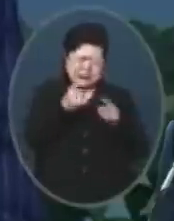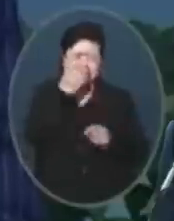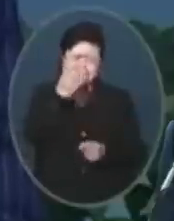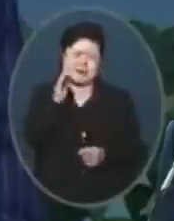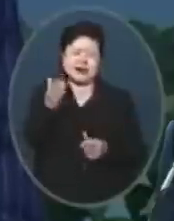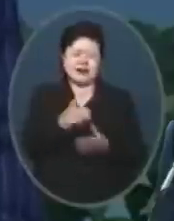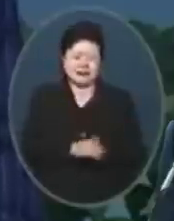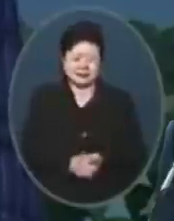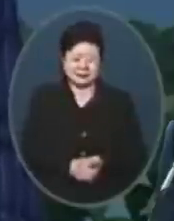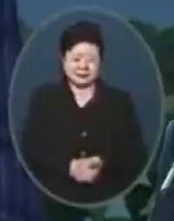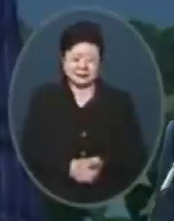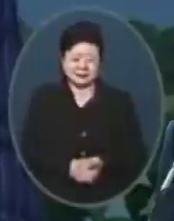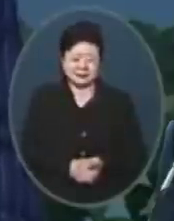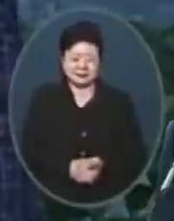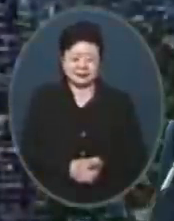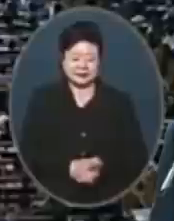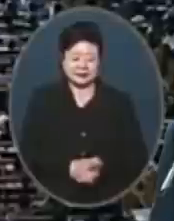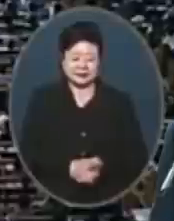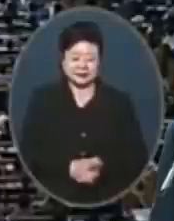것입니다.